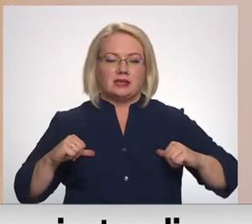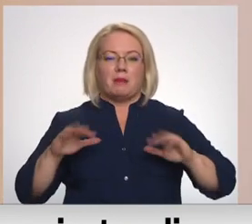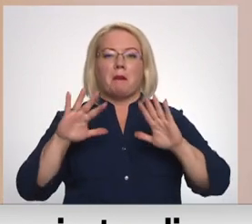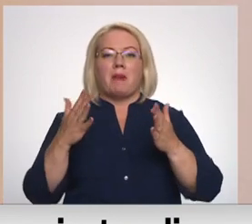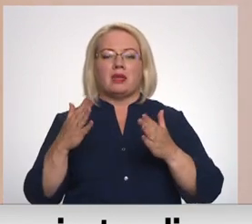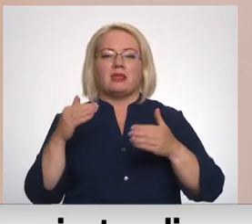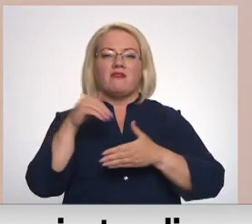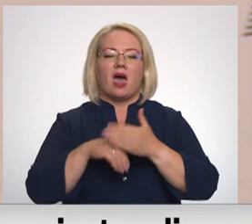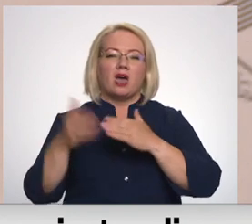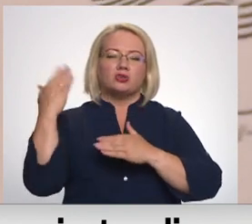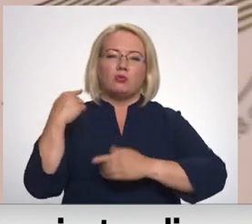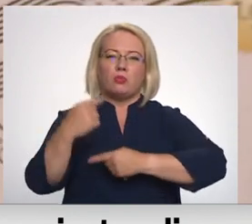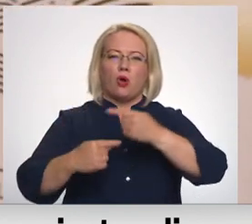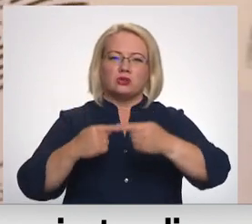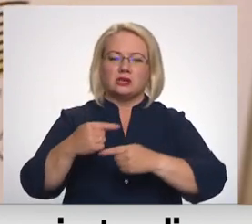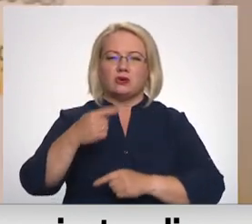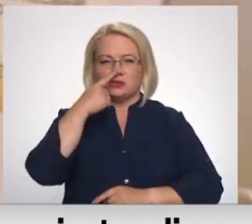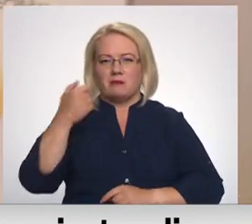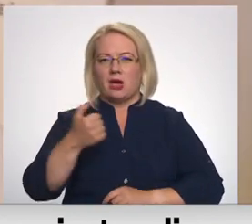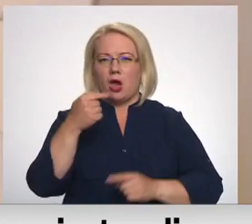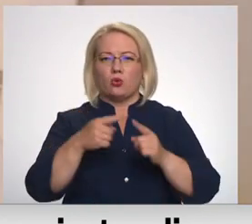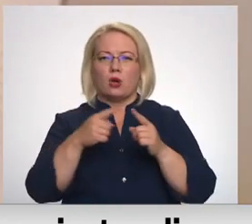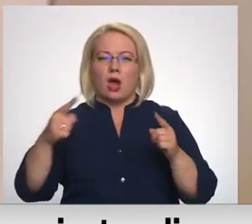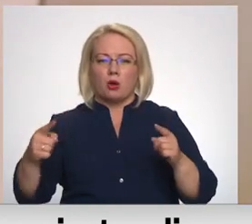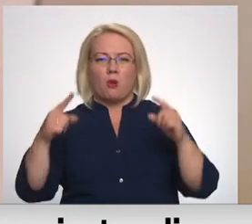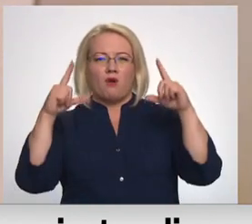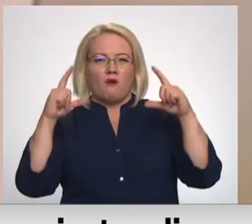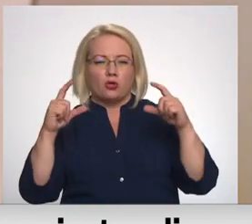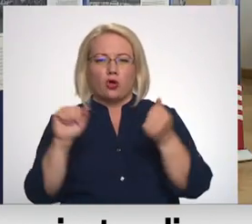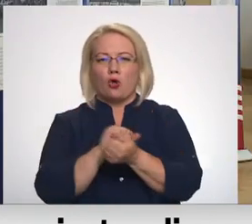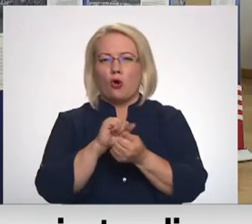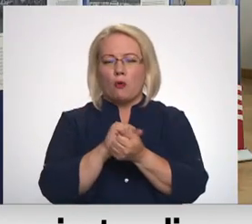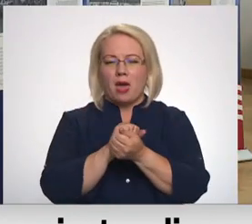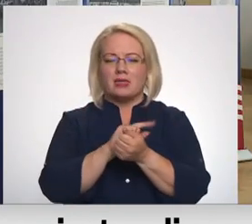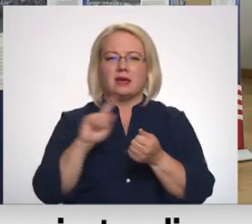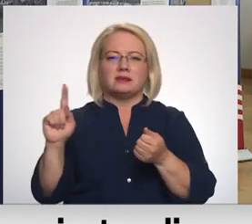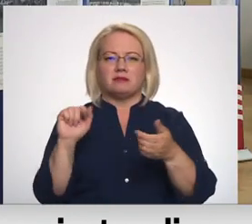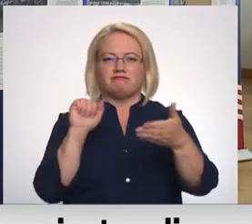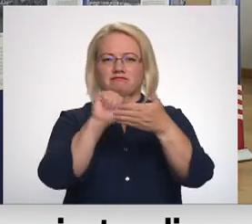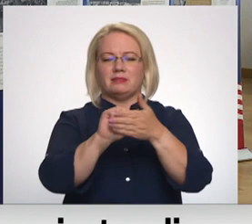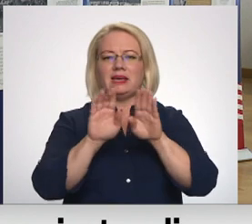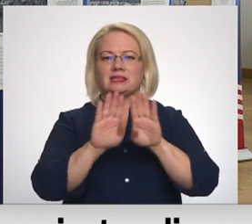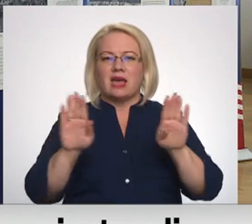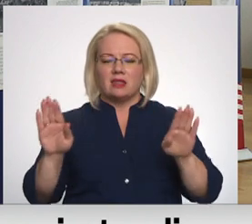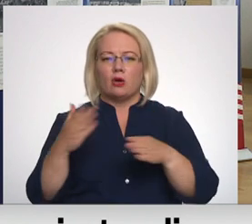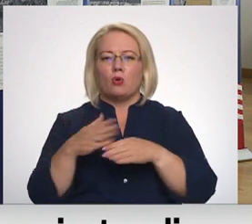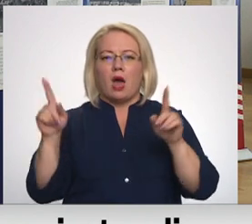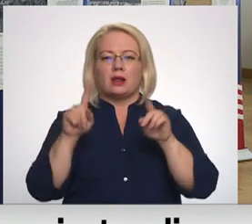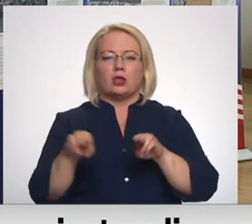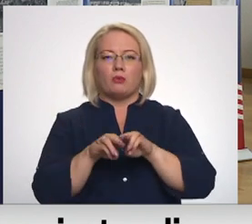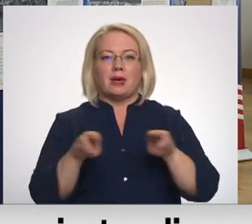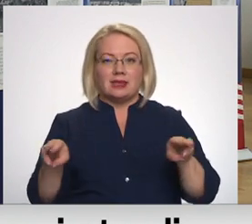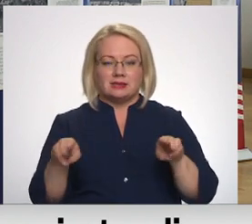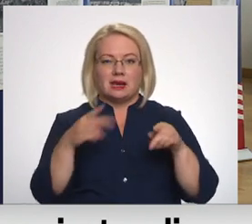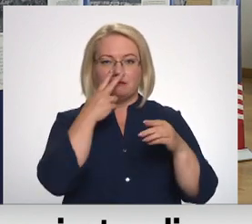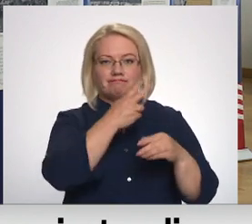procesi abu valstu 100. Gadu garumā fotogrāfijās un dokumentos iemūžināti izstādē, kas no ārlietu ministrijas Rīgā tālāk ceļos